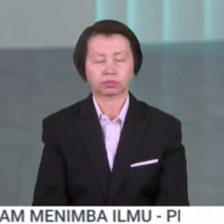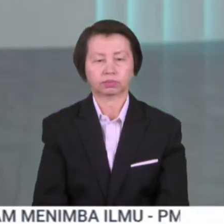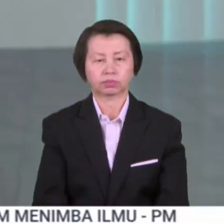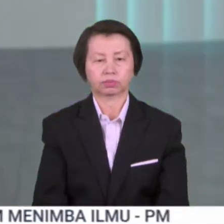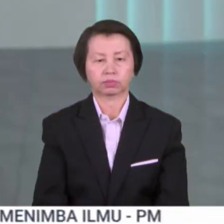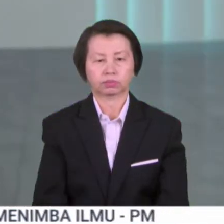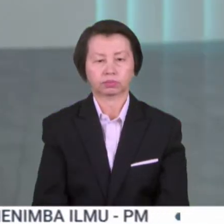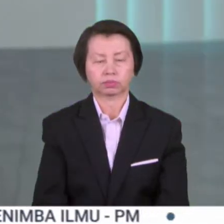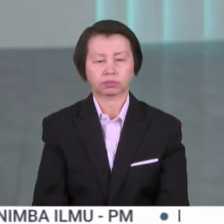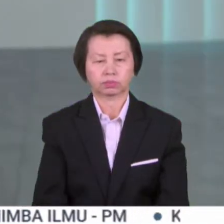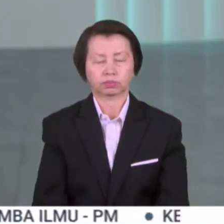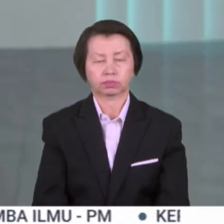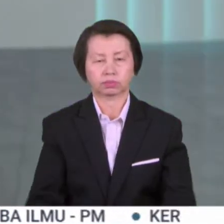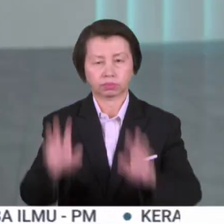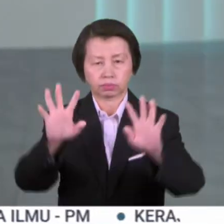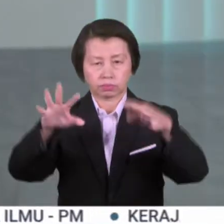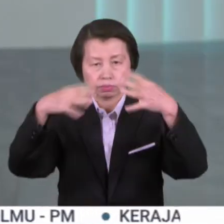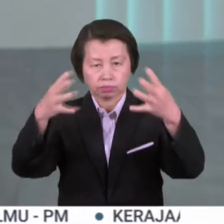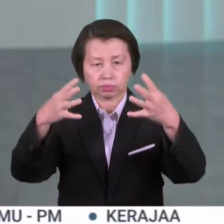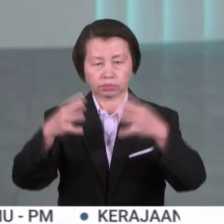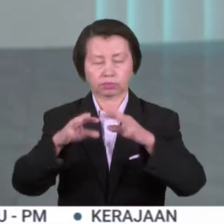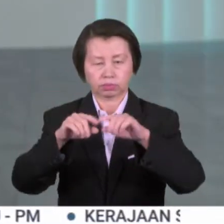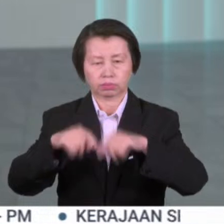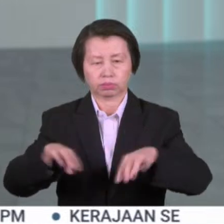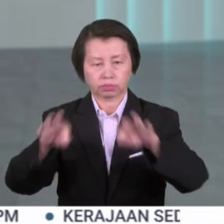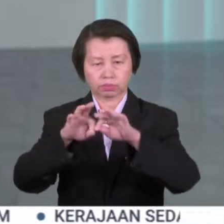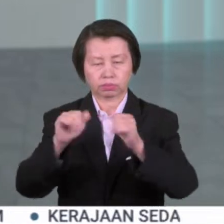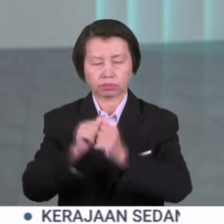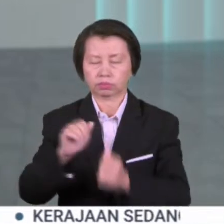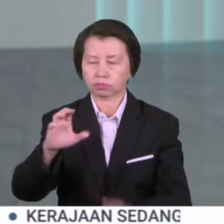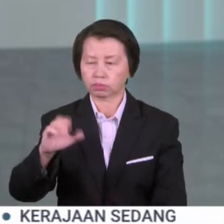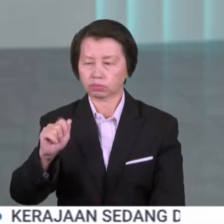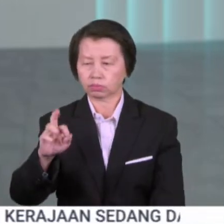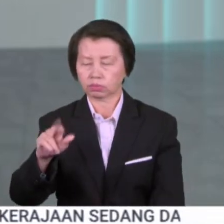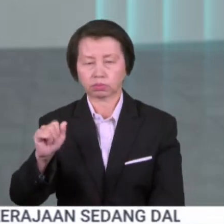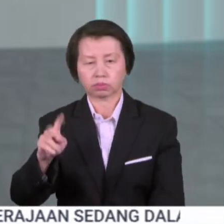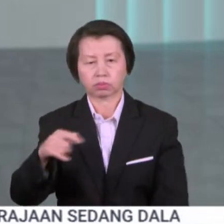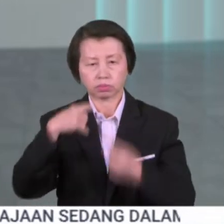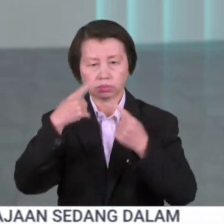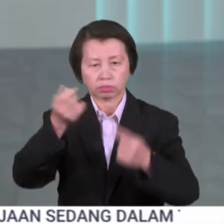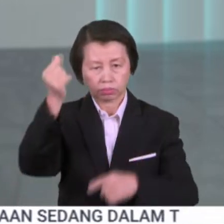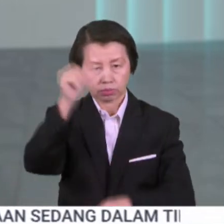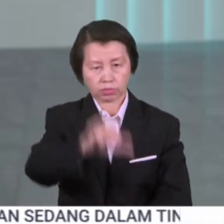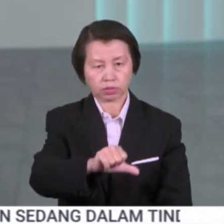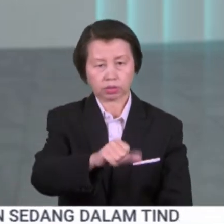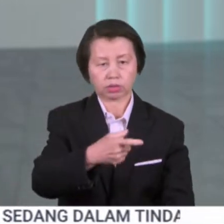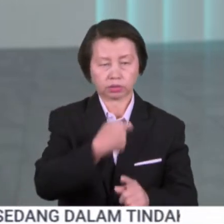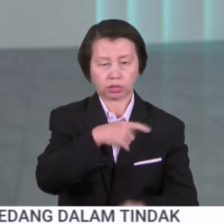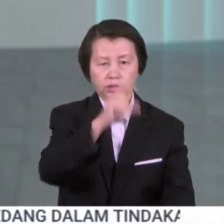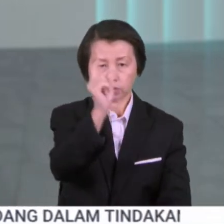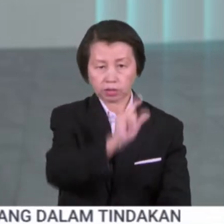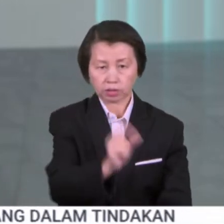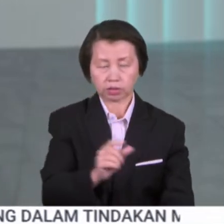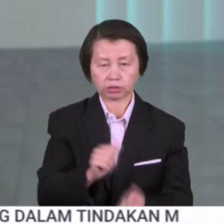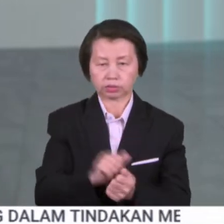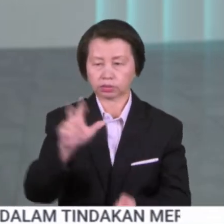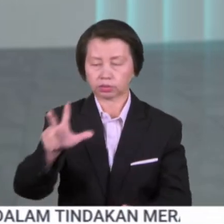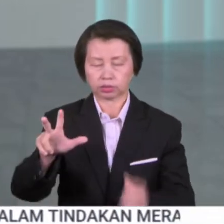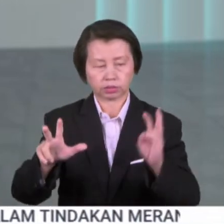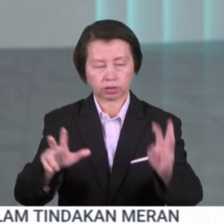dalam turut marah ke sok akhir pilihan utama kejanan kalau akaras pemain itu berjaya menemaskan Mato bertini dari Itali dengan keputusan